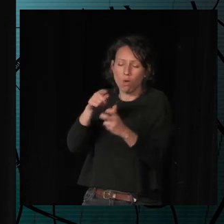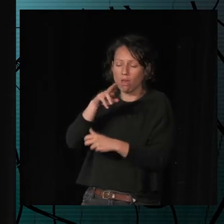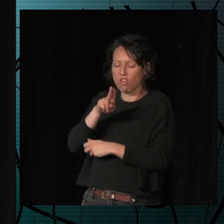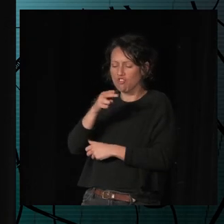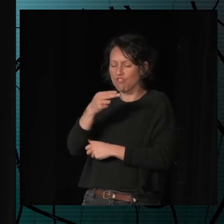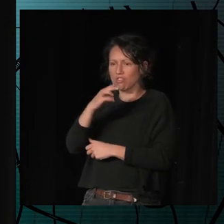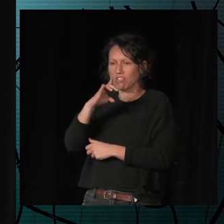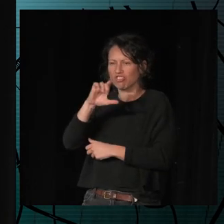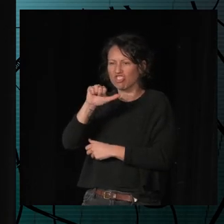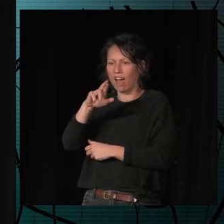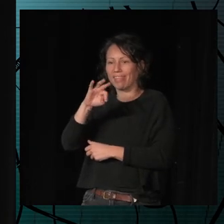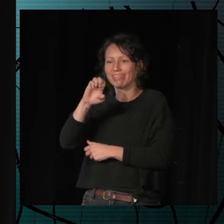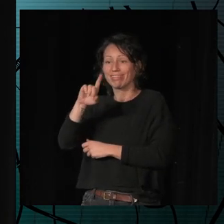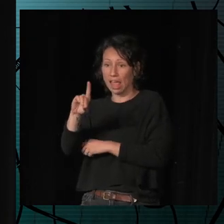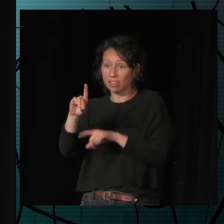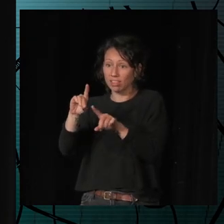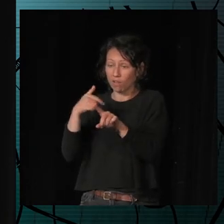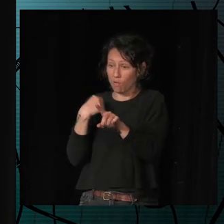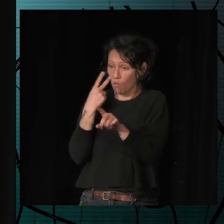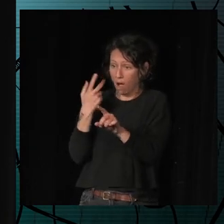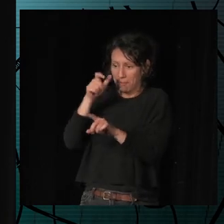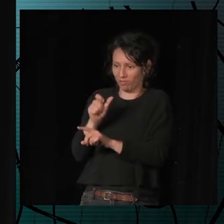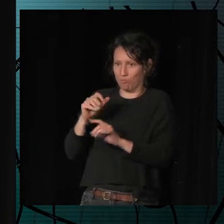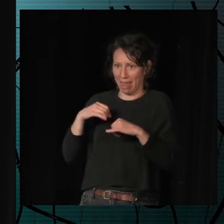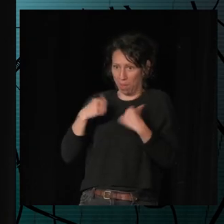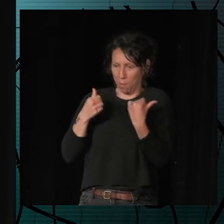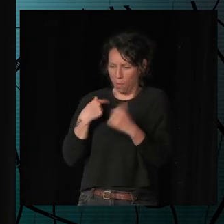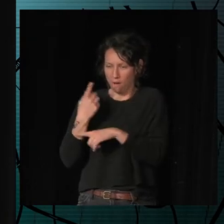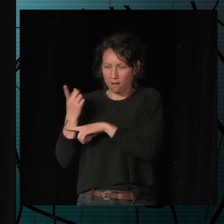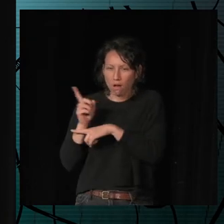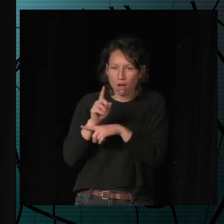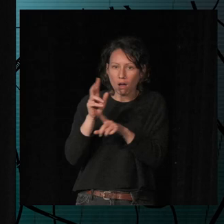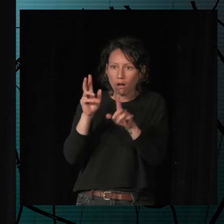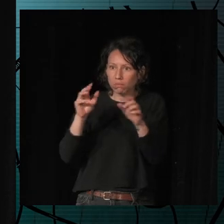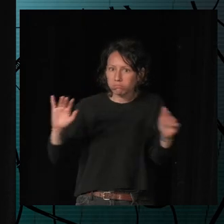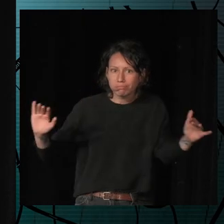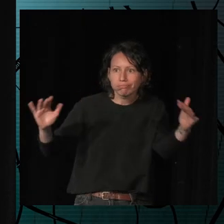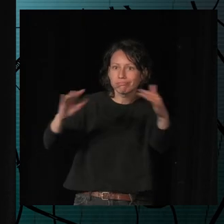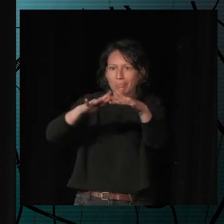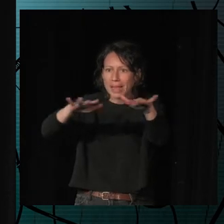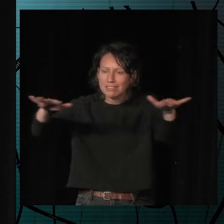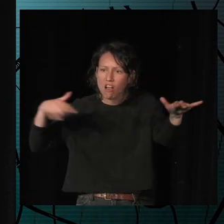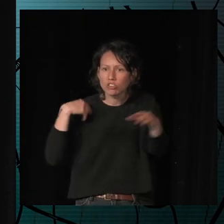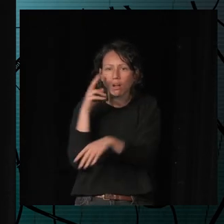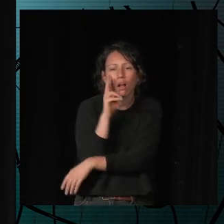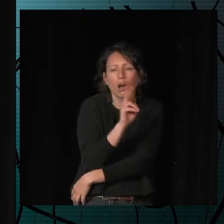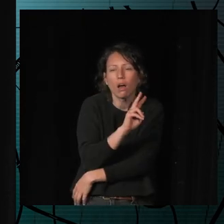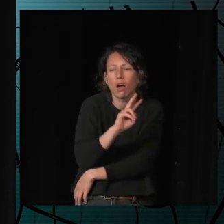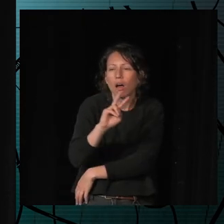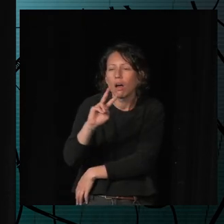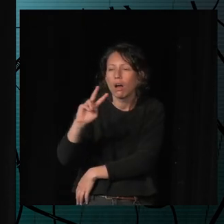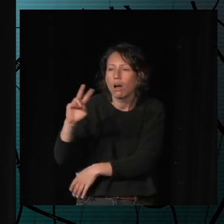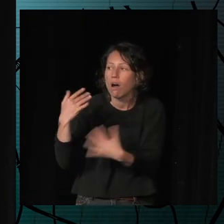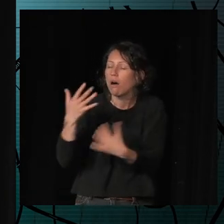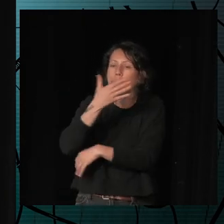s'exlique s'expliquer et dire à quel point c'est beau dans un temps calme et souvent le personnage secondairire sur enchéri disant disant ah oui c'est très très beau et évidemment